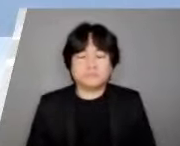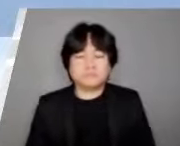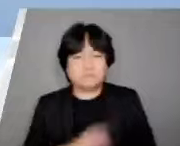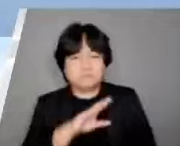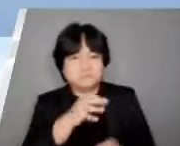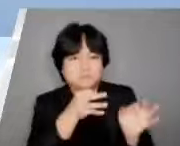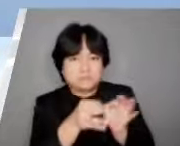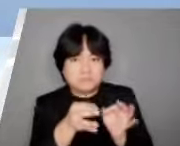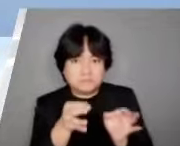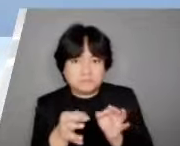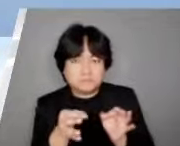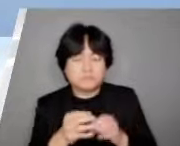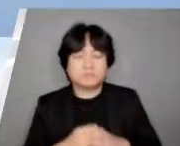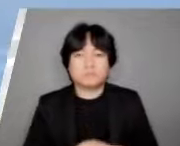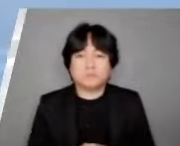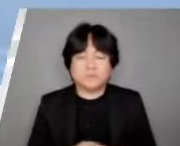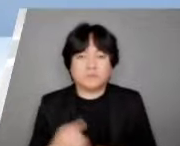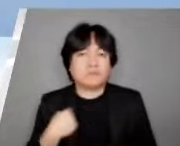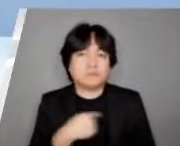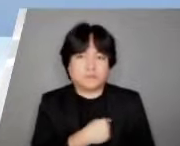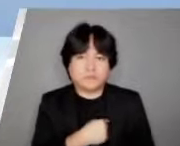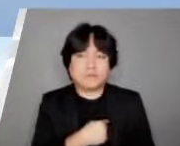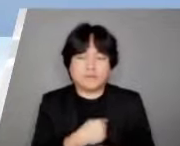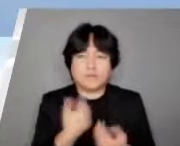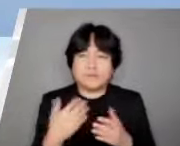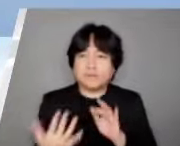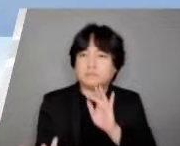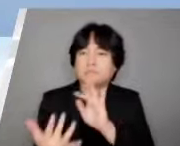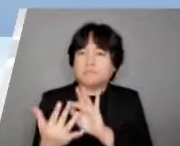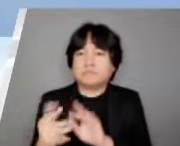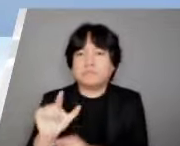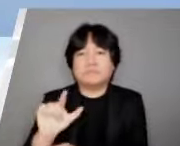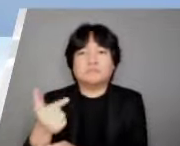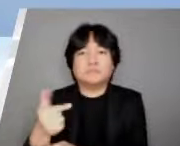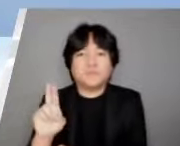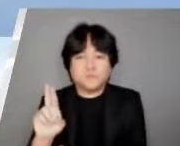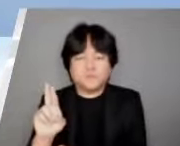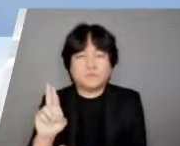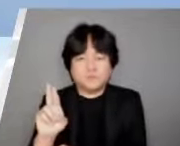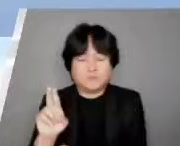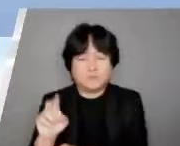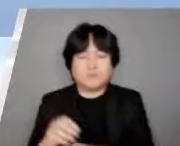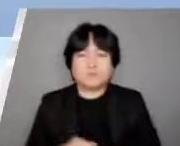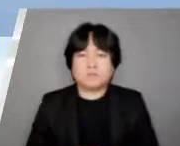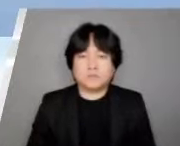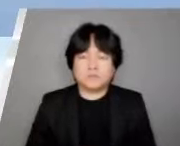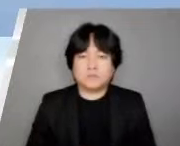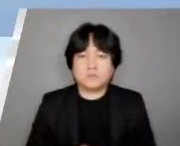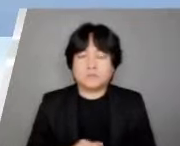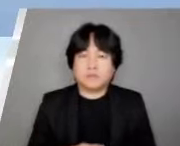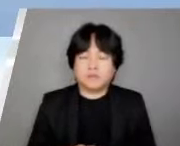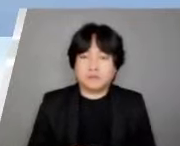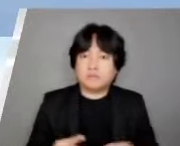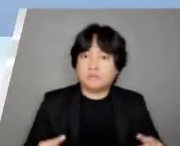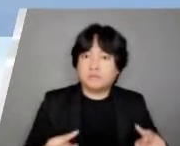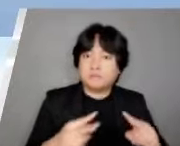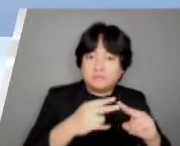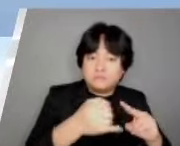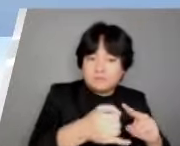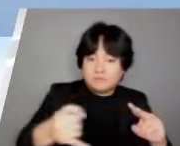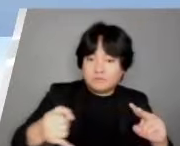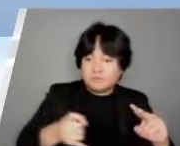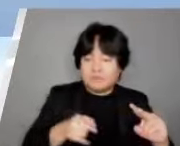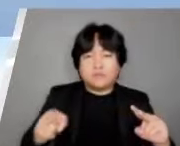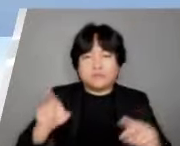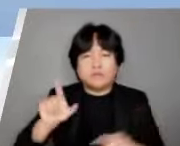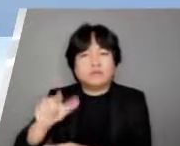we are Uh in close contact with the lgus and Uh Iyung enforcement naman ng permanent danger zone ay nasa lgu po yan Pero Kami po ay patuloy po kaming